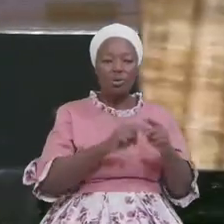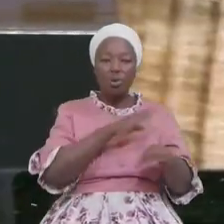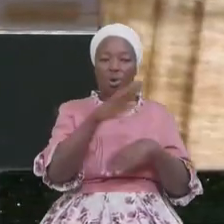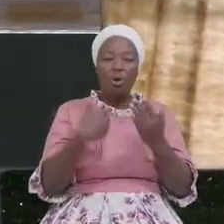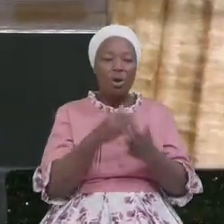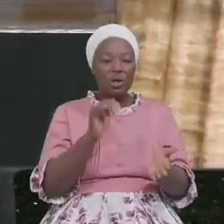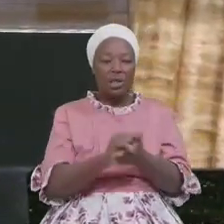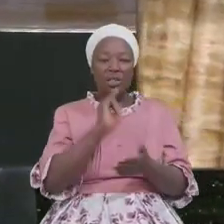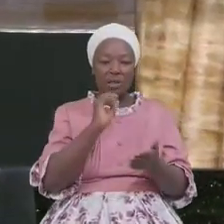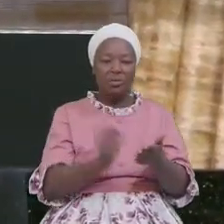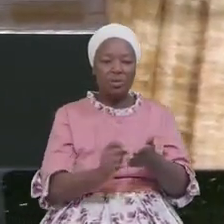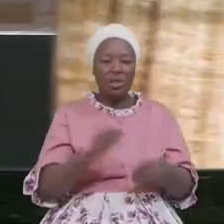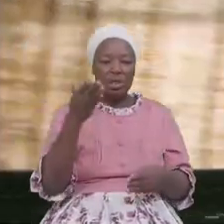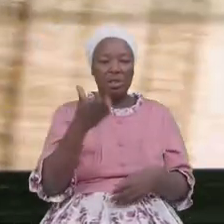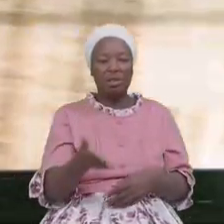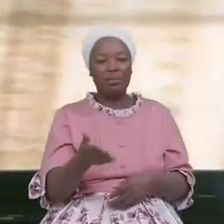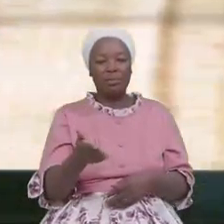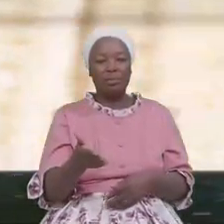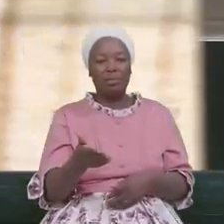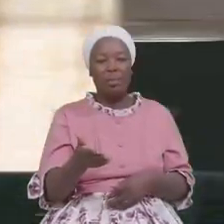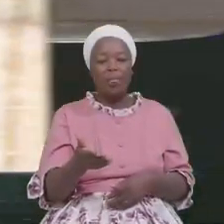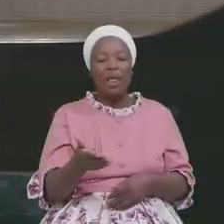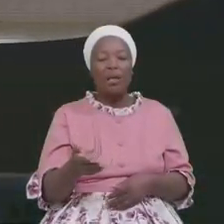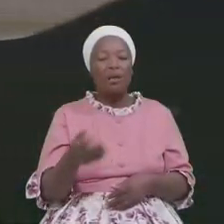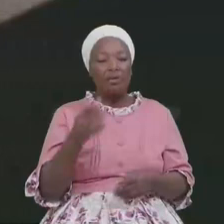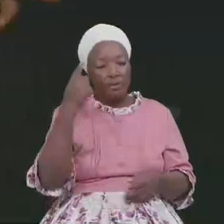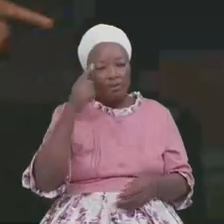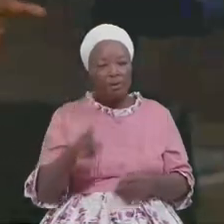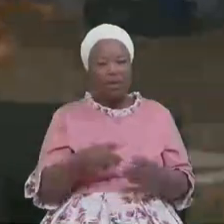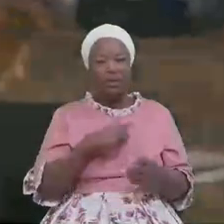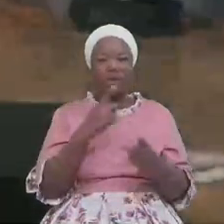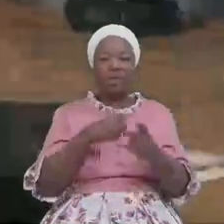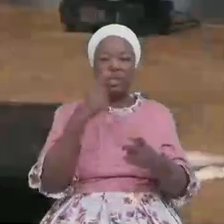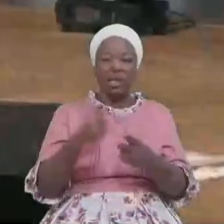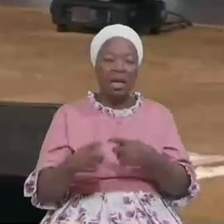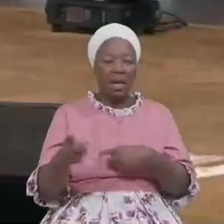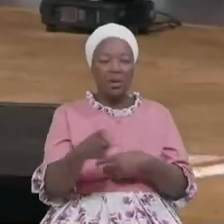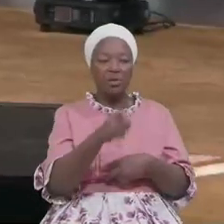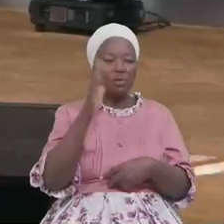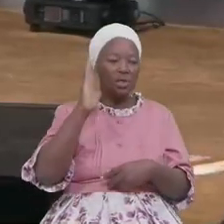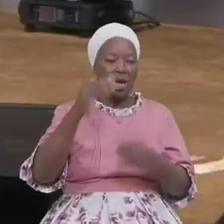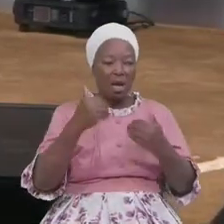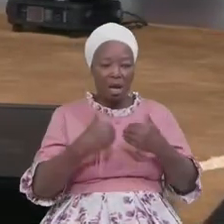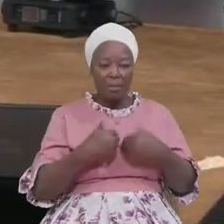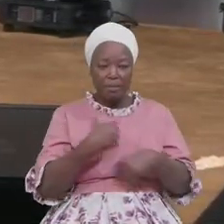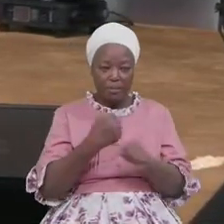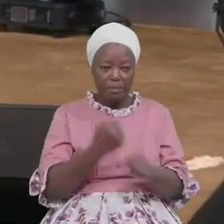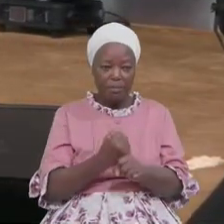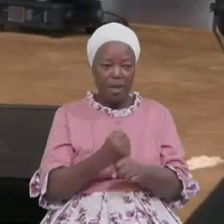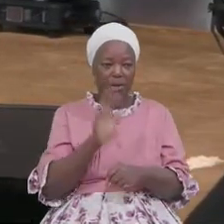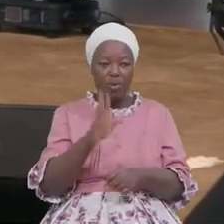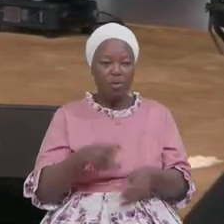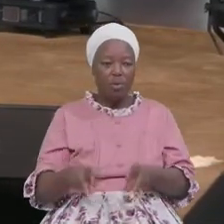écrit. Car c'est alors que tu auras du succès dans tes